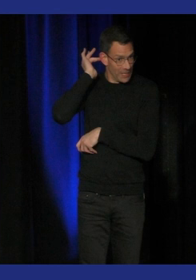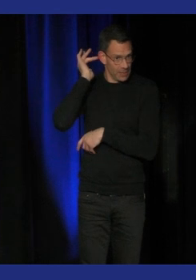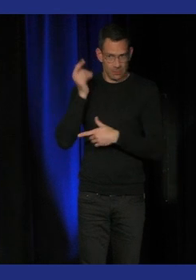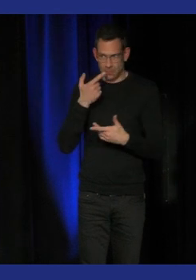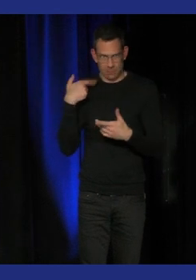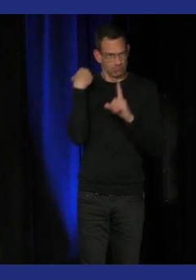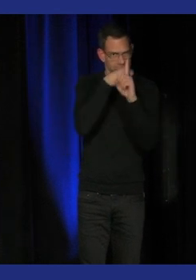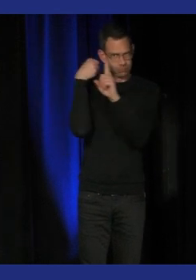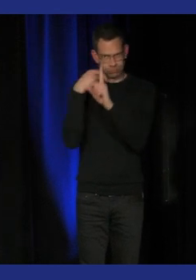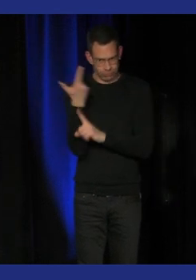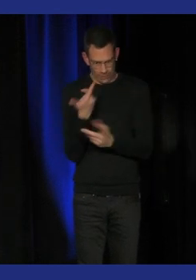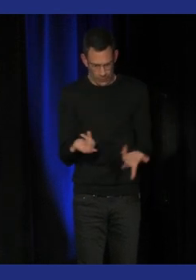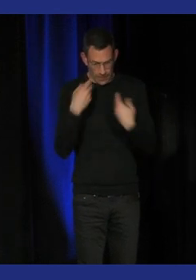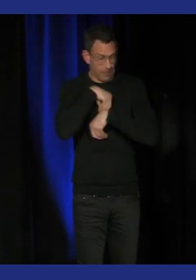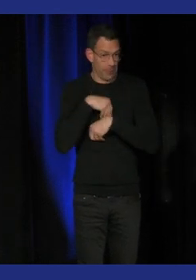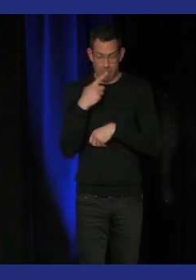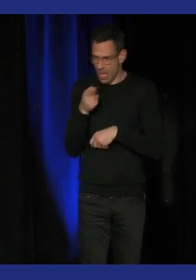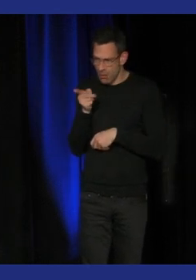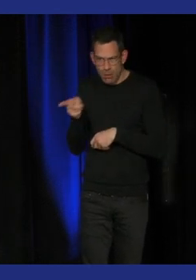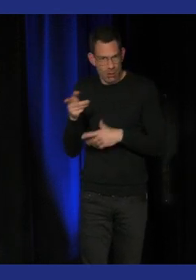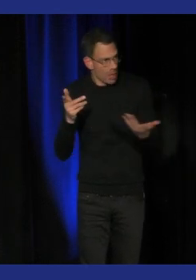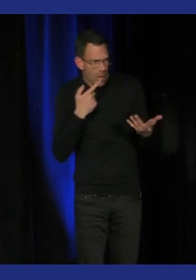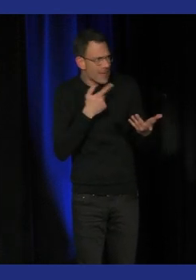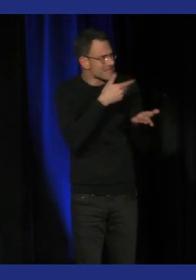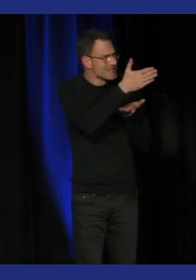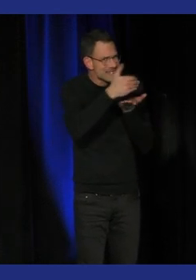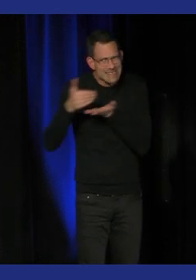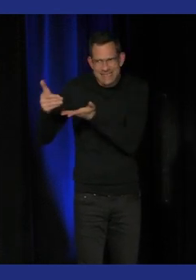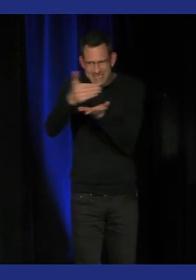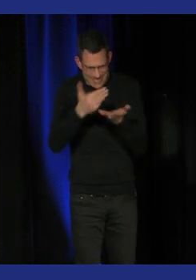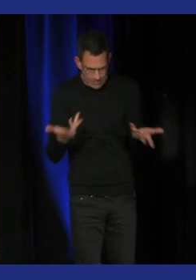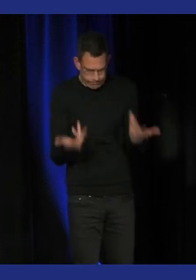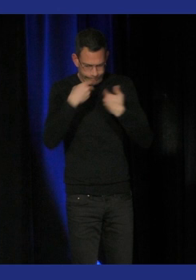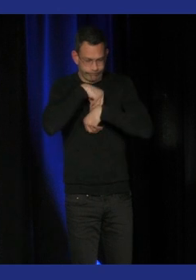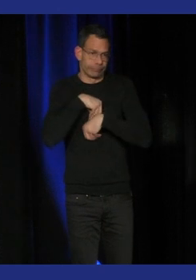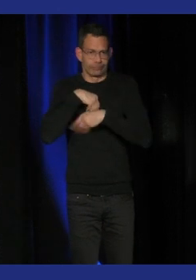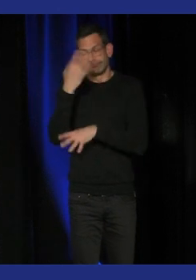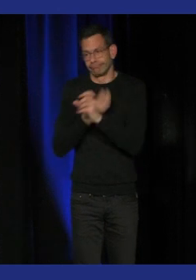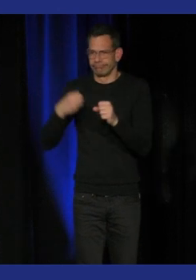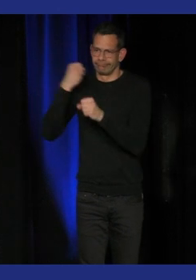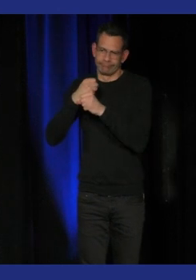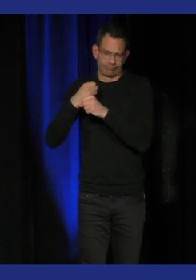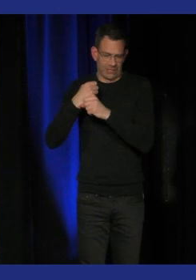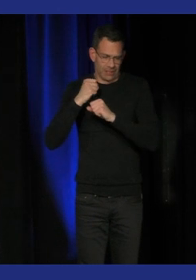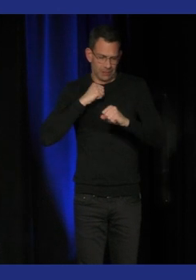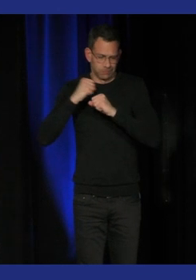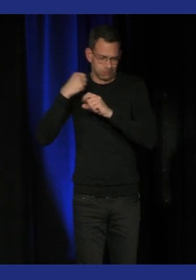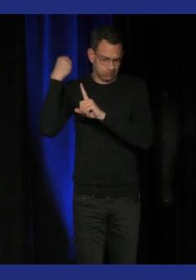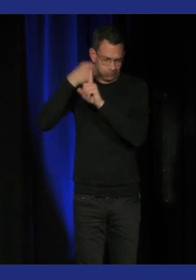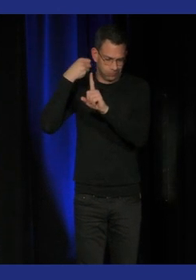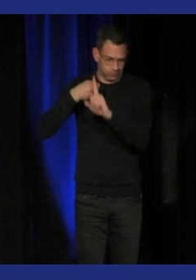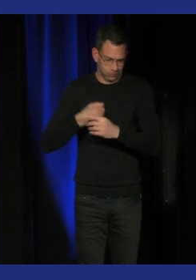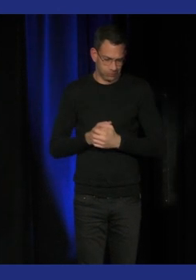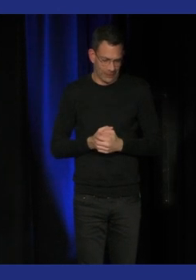deux mouvements, vont croiser tous ces apports et créer ce qu'on appelle donc du coup le mouvement CRIP. Donc